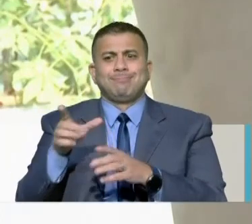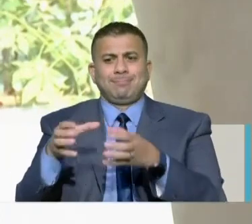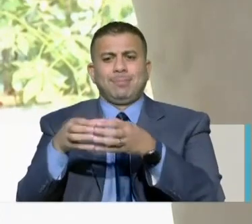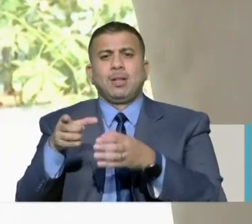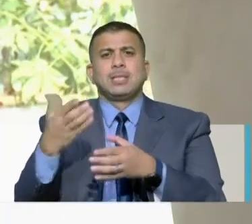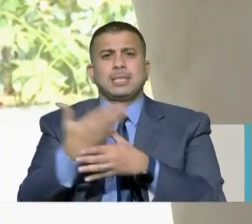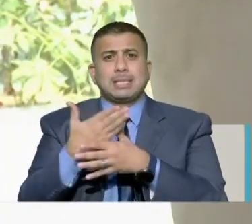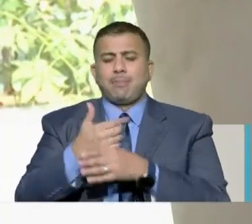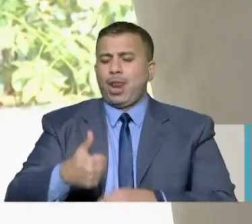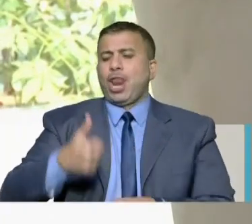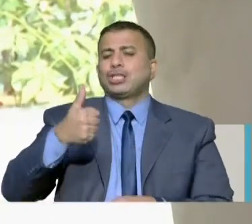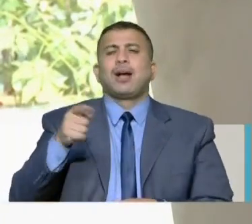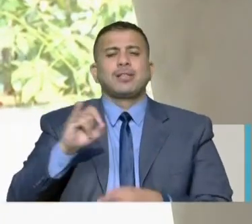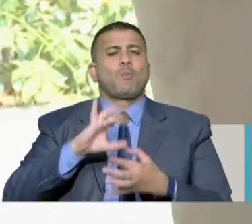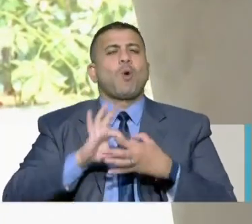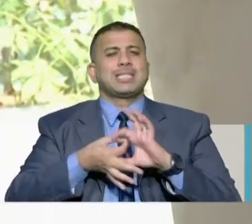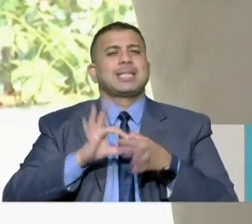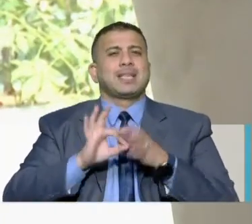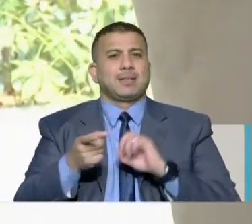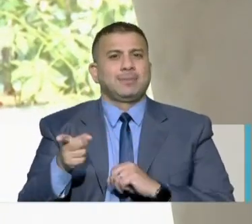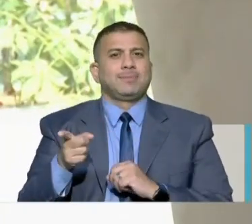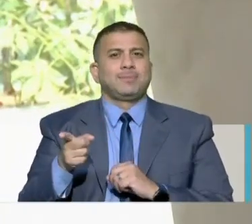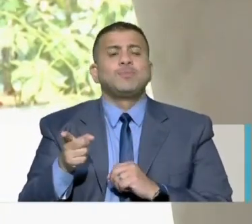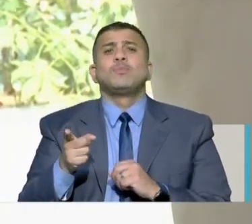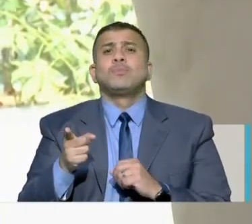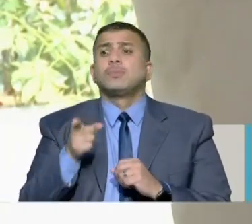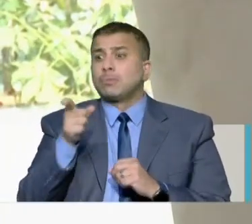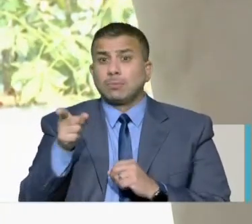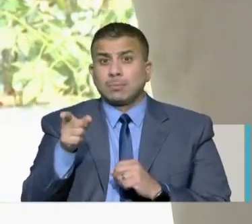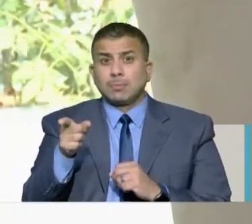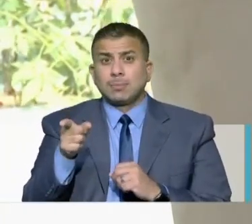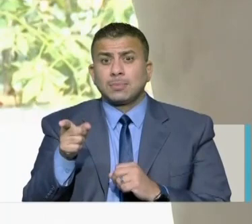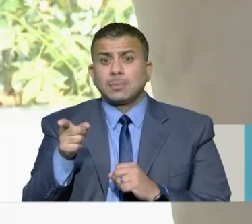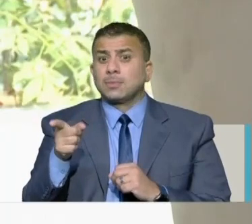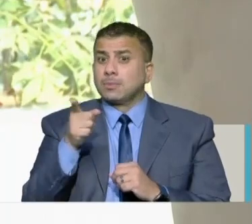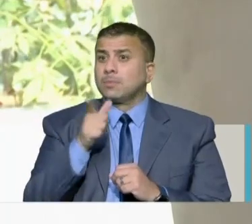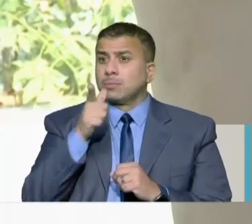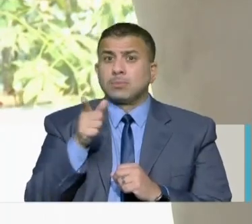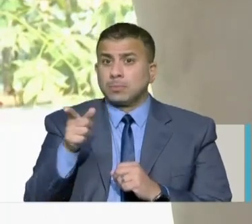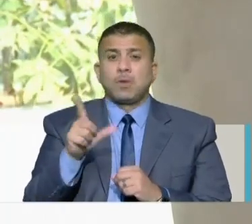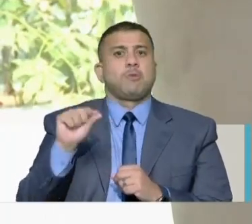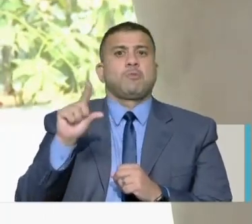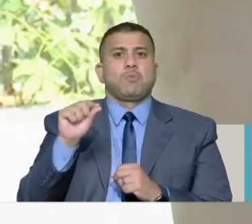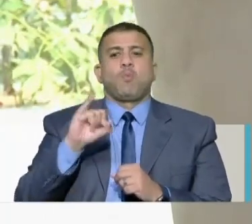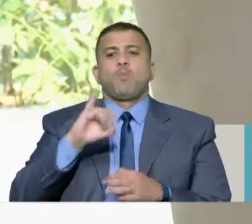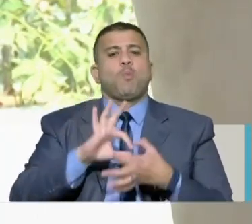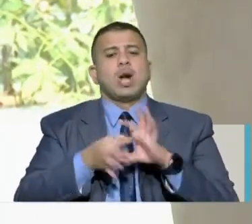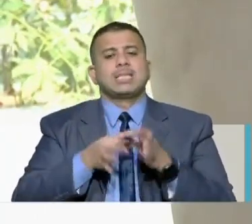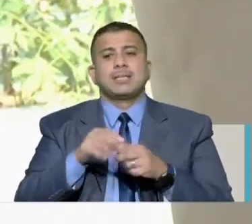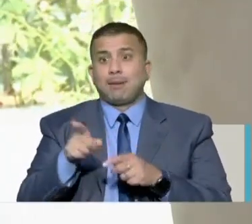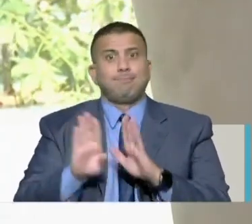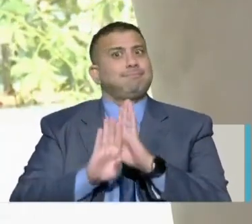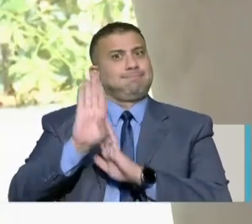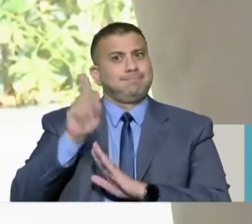السبب الرئيسي في نجاح هذه المؤسسات وهذا بدوره يعني يعطي انطباع جيد للمؤسسه نفسها